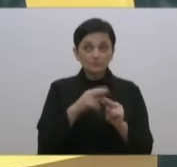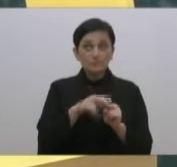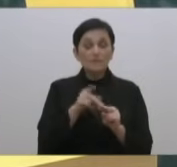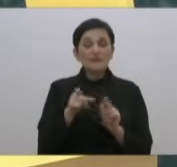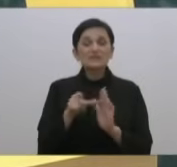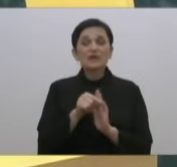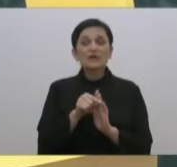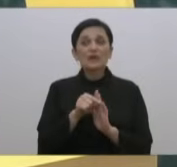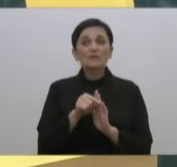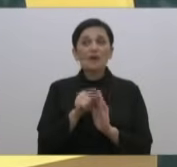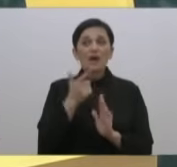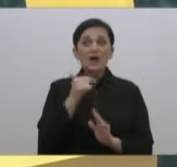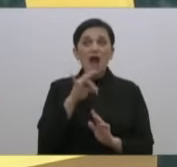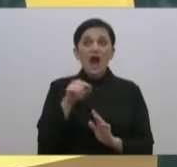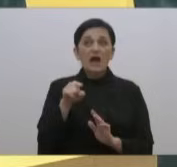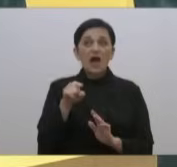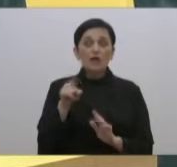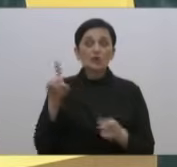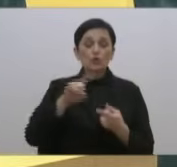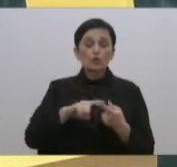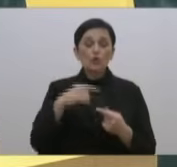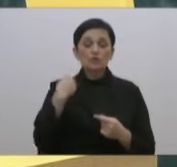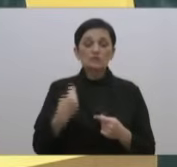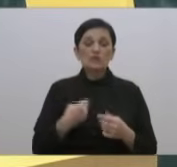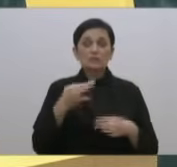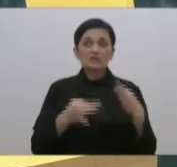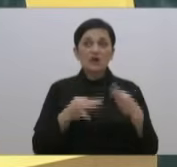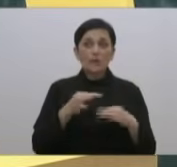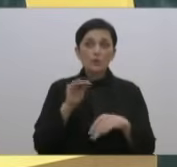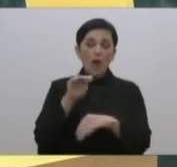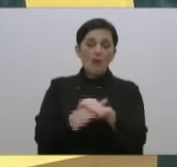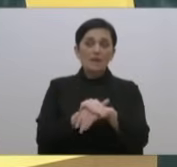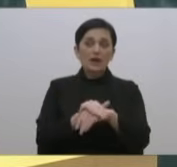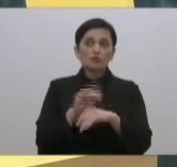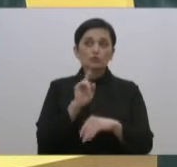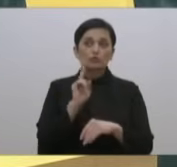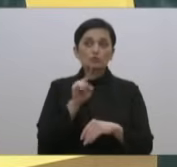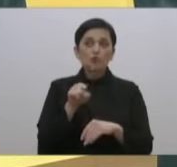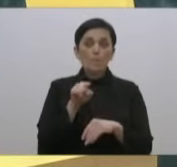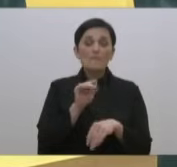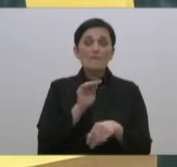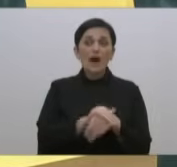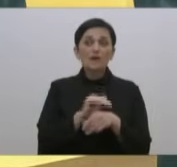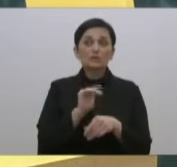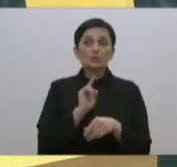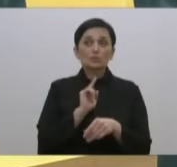ამასთანავე გახარიას კონტექსტში სტრასბურგის სასამართლო მას ამხელს იმაში, რომ ის ფაქტი,